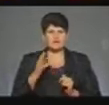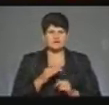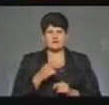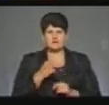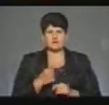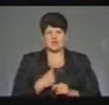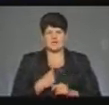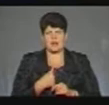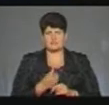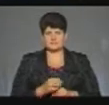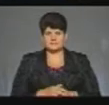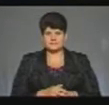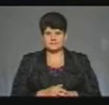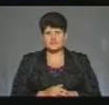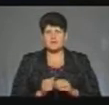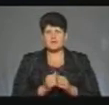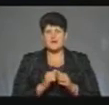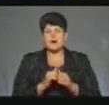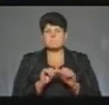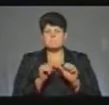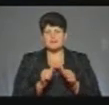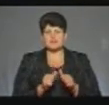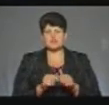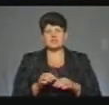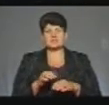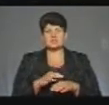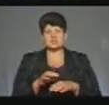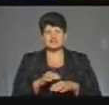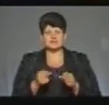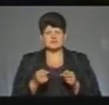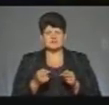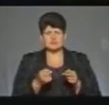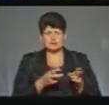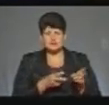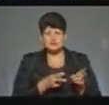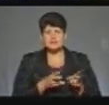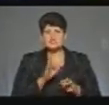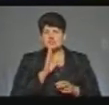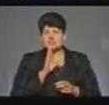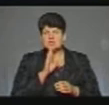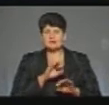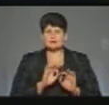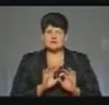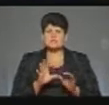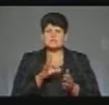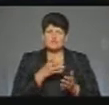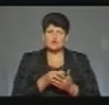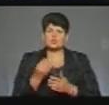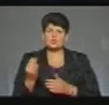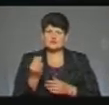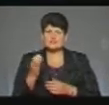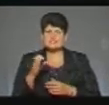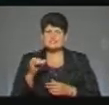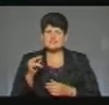є я. Біля пам'ятника жертвам депортації з Лемківщини, Холмщини, Надсяння жінка оповідає свою історію. В